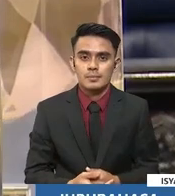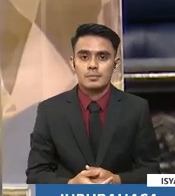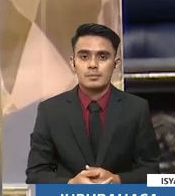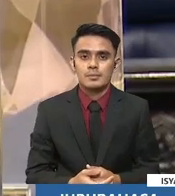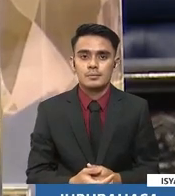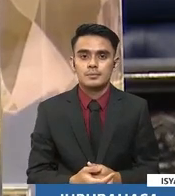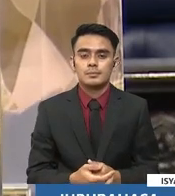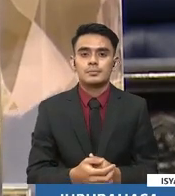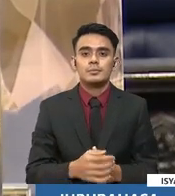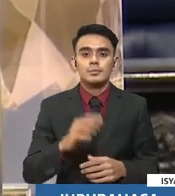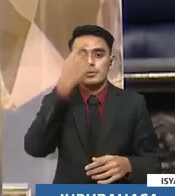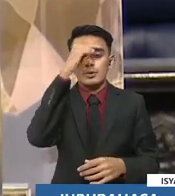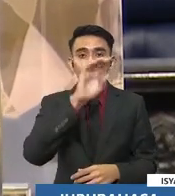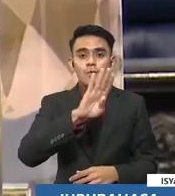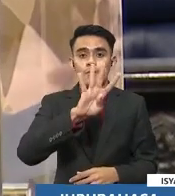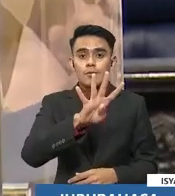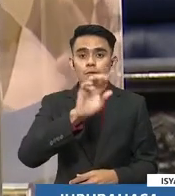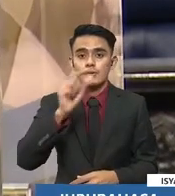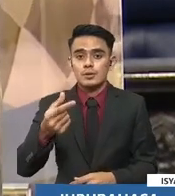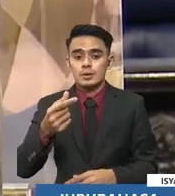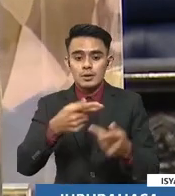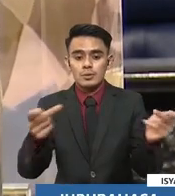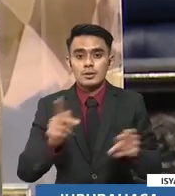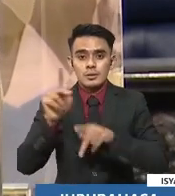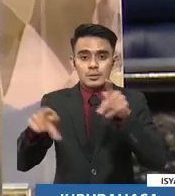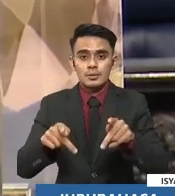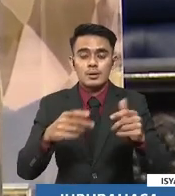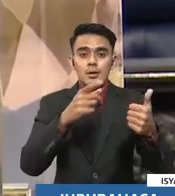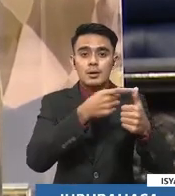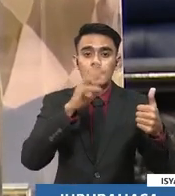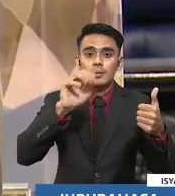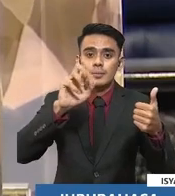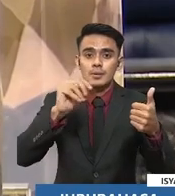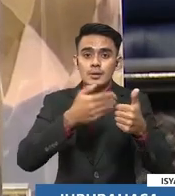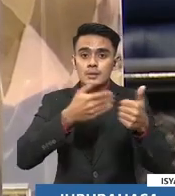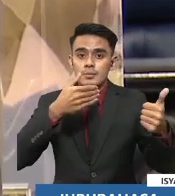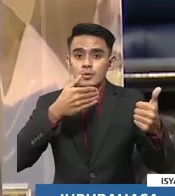Untuk liputan jalur lebar 4G kawasan perpenduduk, Baram sebelum jendela